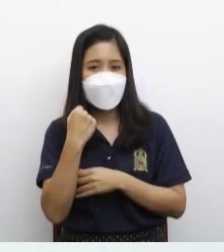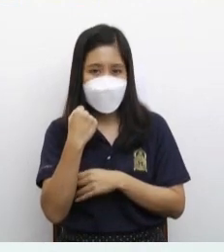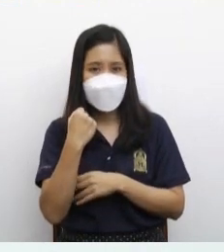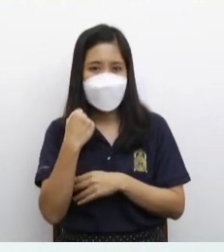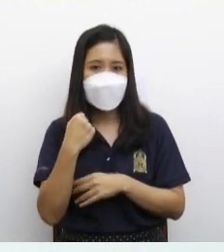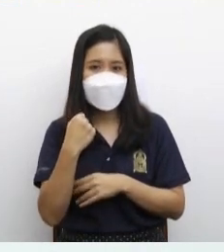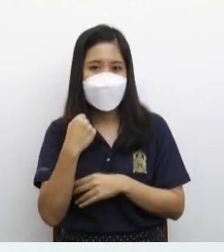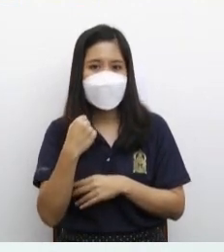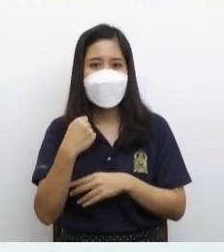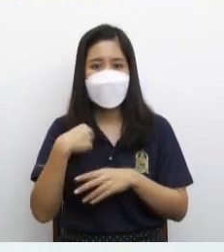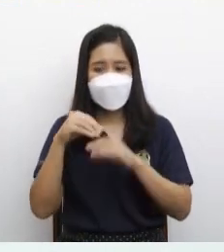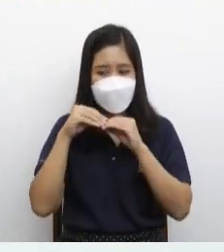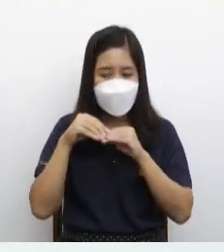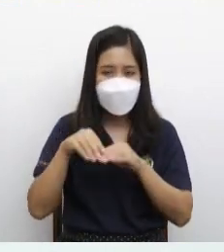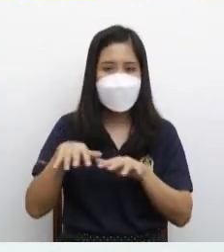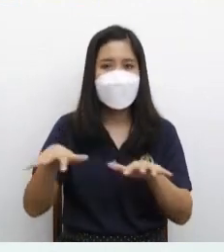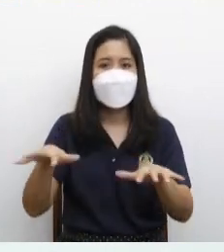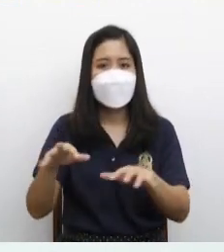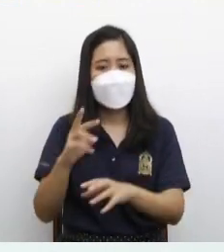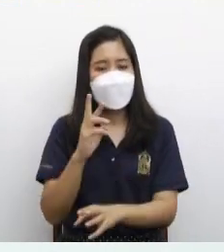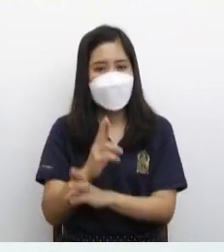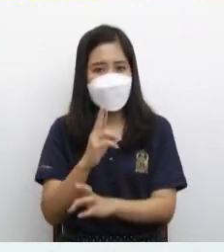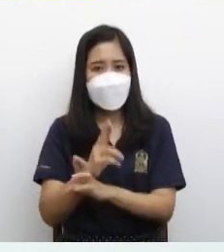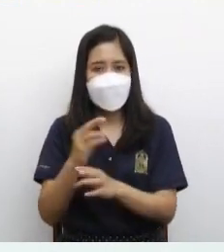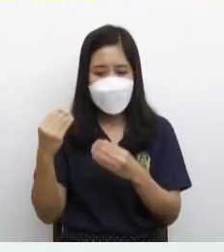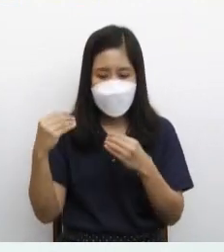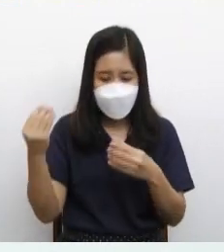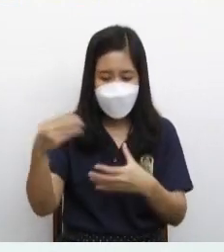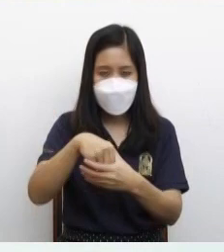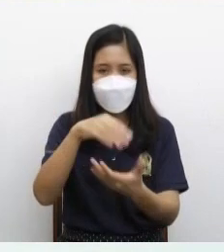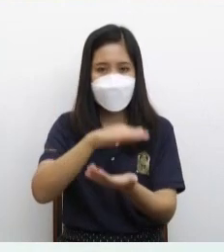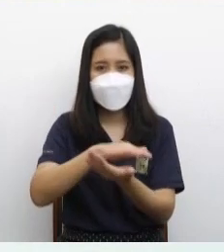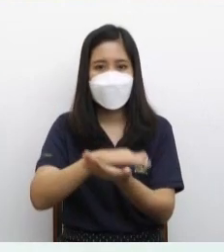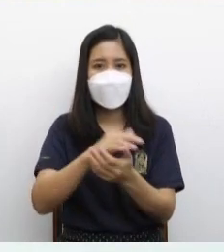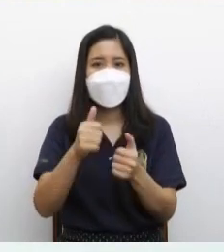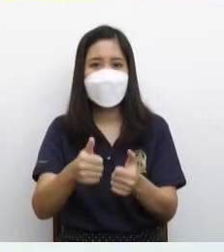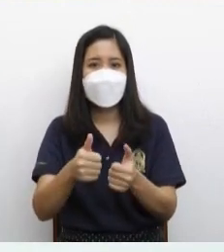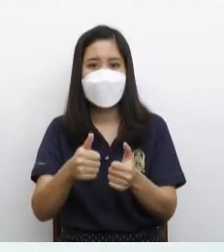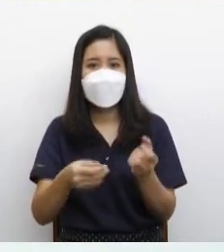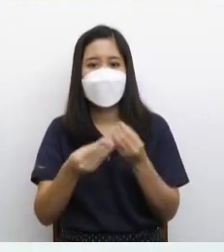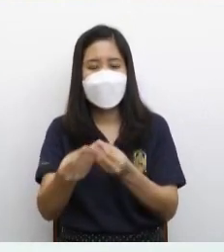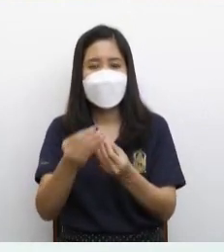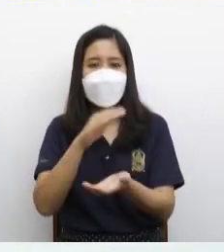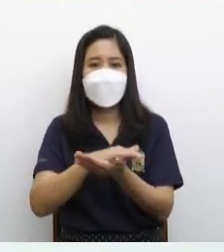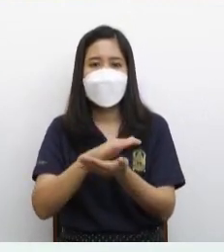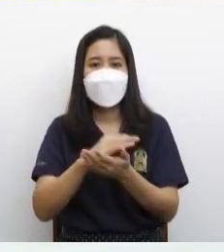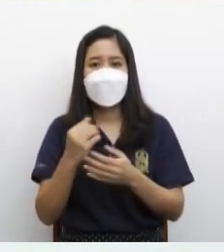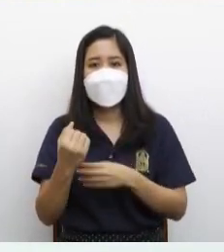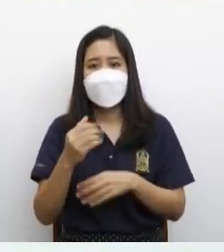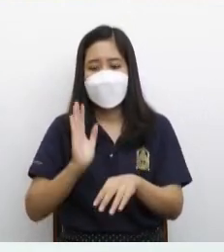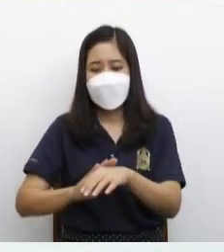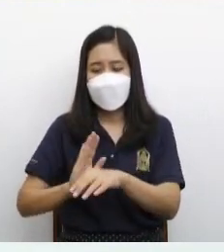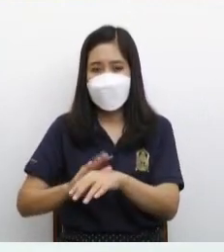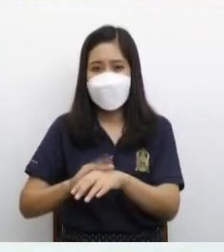แพร่เชื้อจากครอบครัวมาสู่โรงเรียนได้ก็ขอให้ทุกโรงเรียนมันได้เน้นย้ำถึง